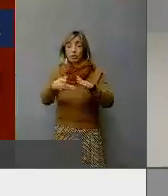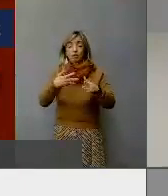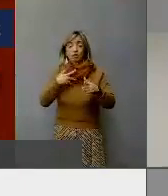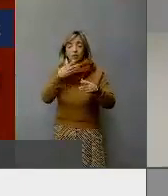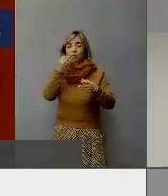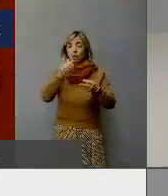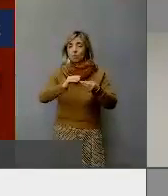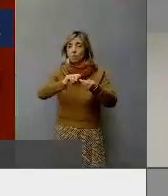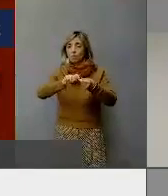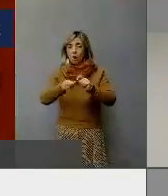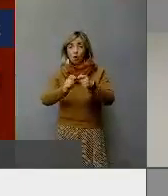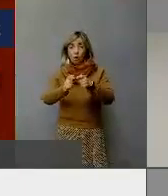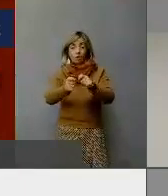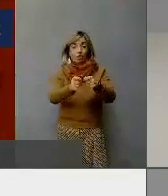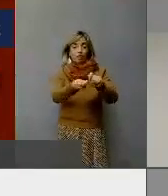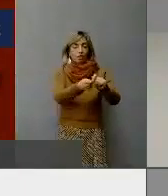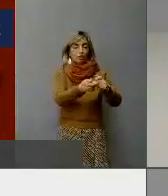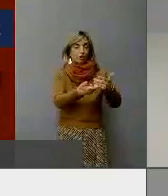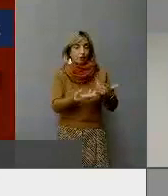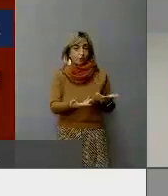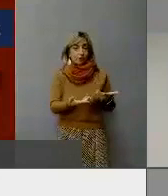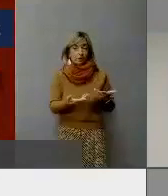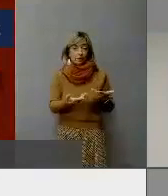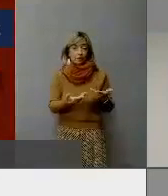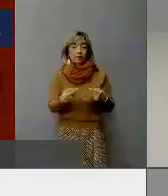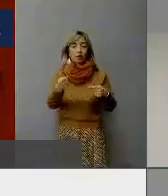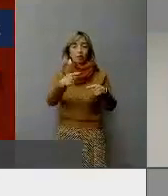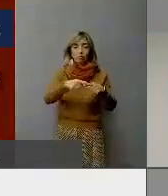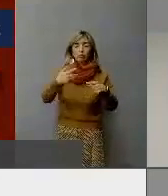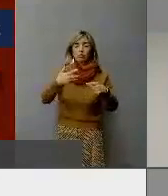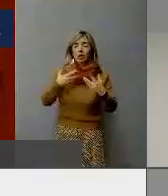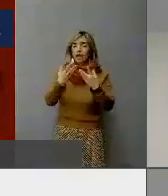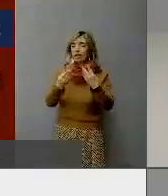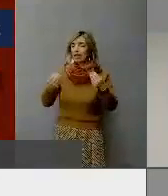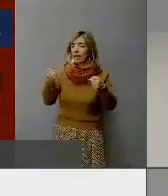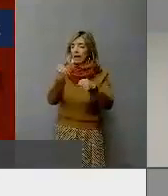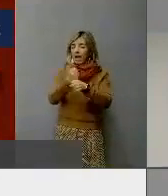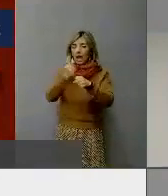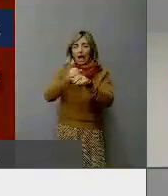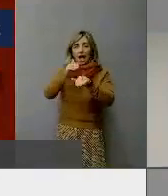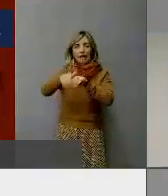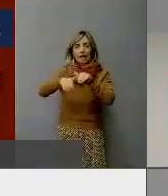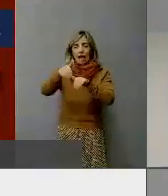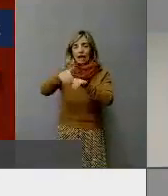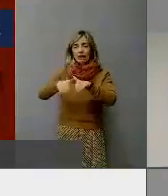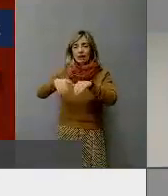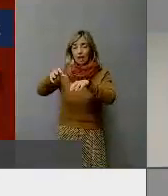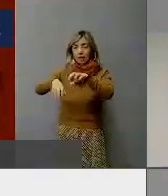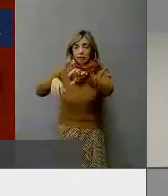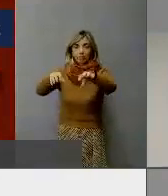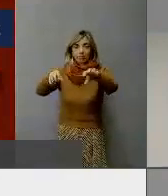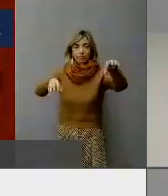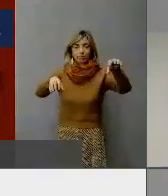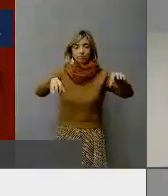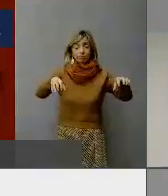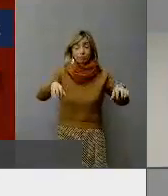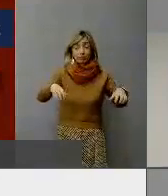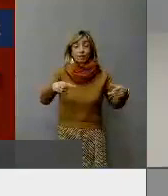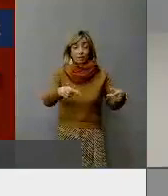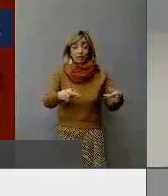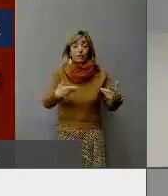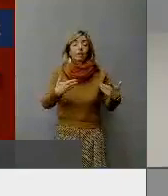comunque di tutta una serie di cantieri che sono in essere o comunque in itinere e che impegneranno